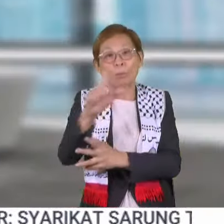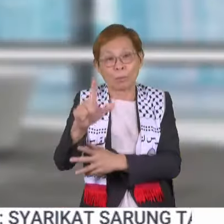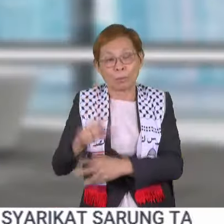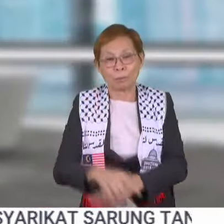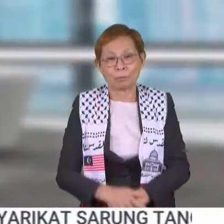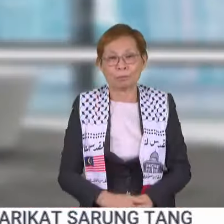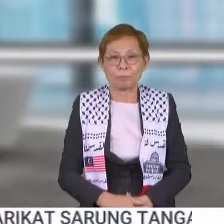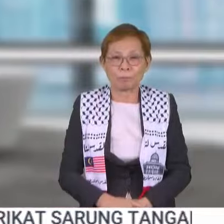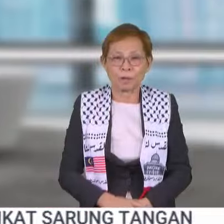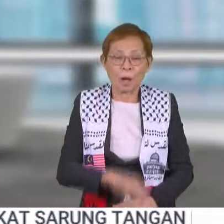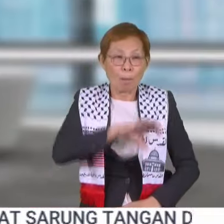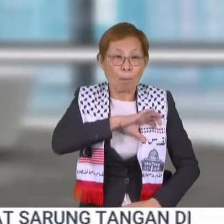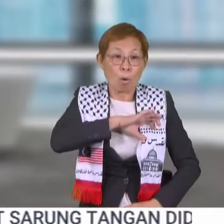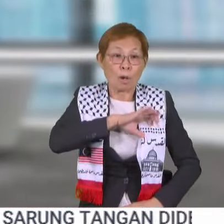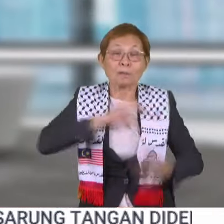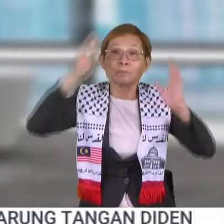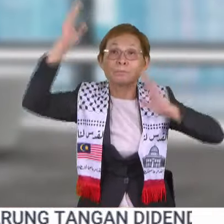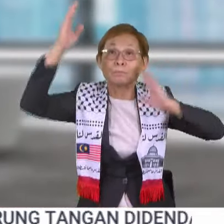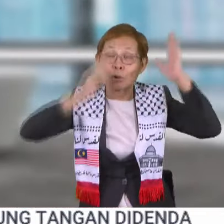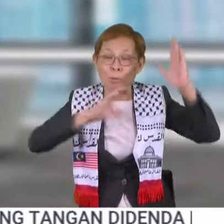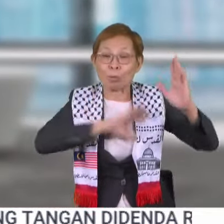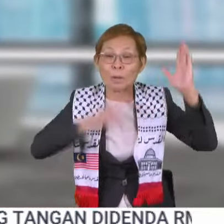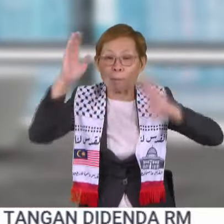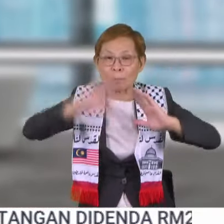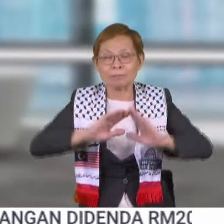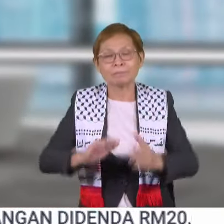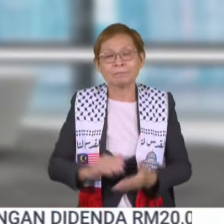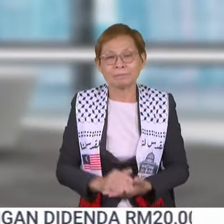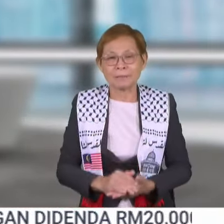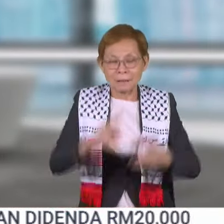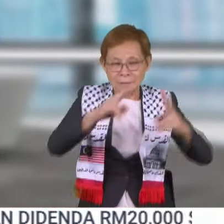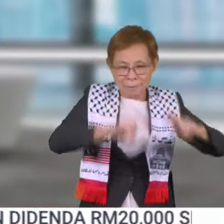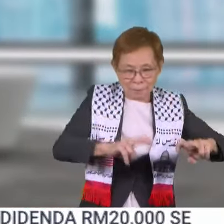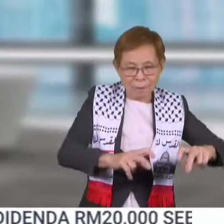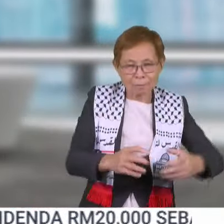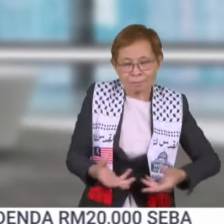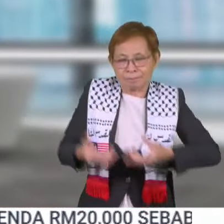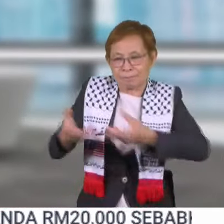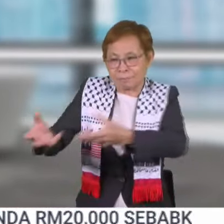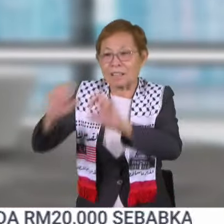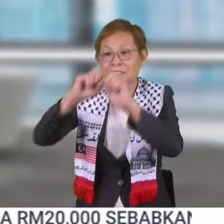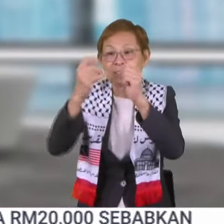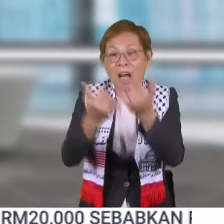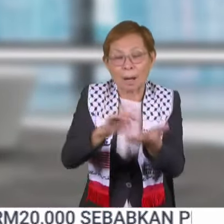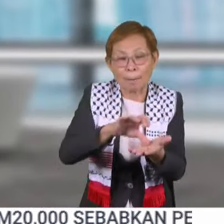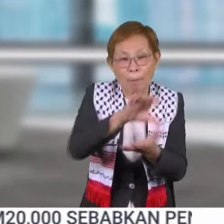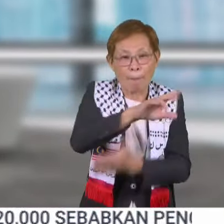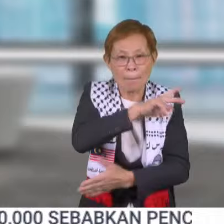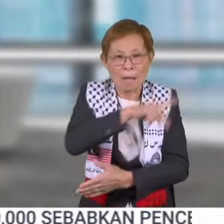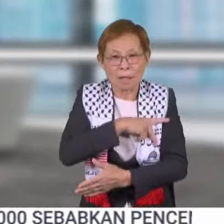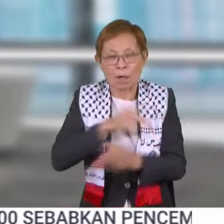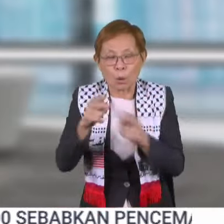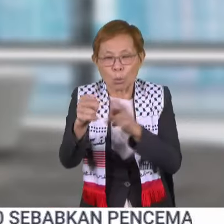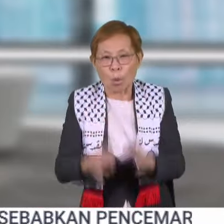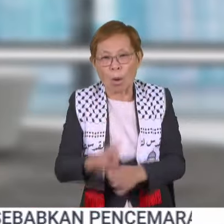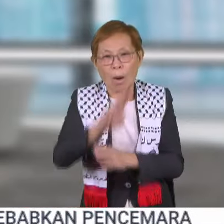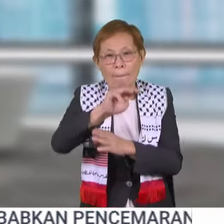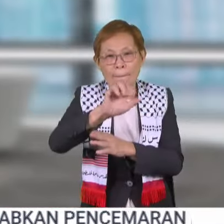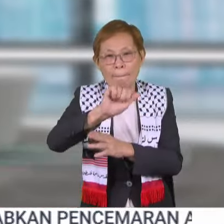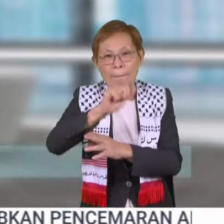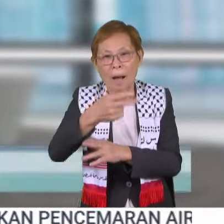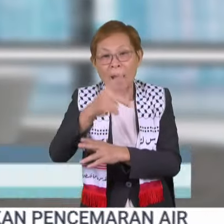Lumpur polis diraja Malaysia pdrm menyerahkan siasatan berhubung kedudukan Syarikat pelaburan milik Usahawan mahadiir